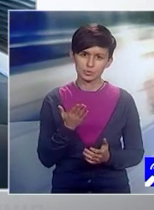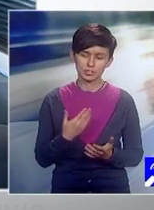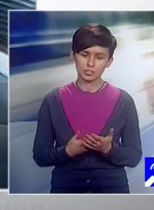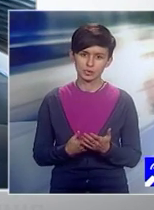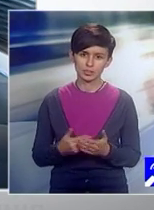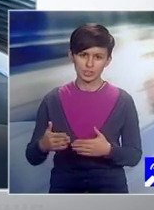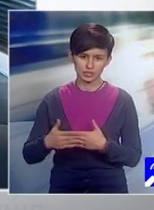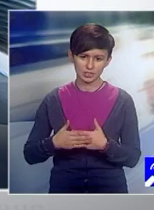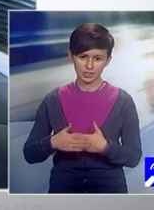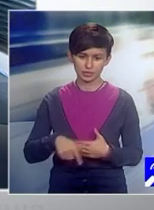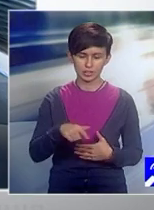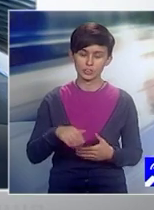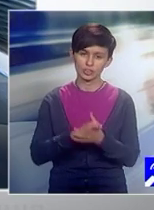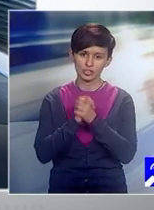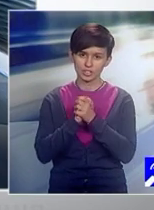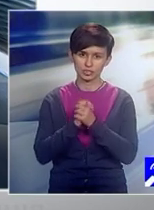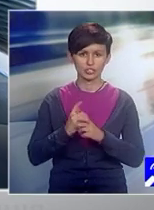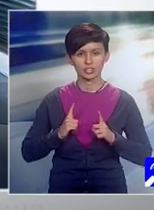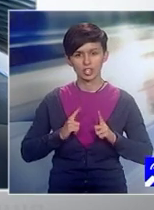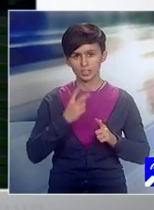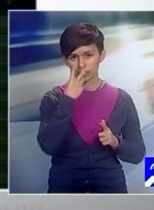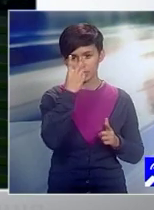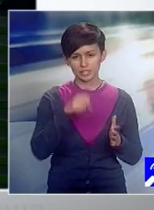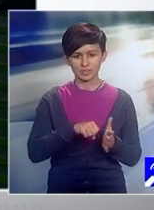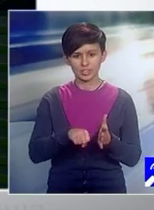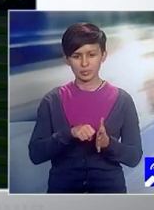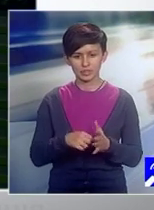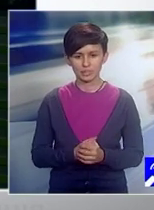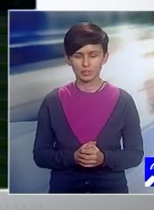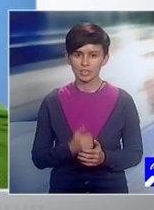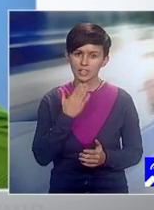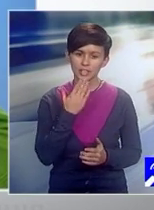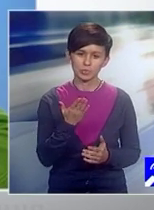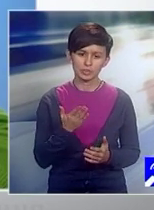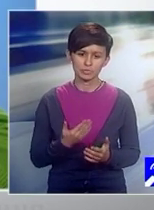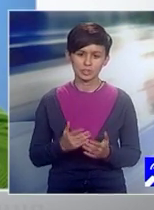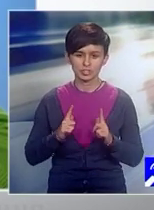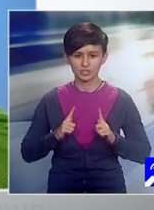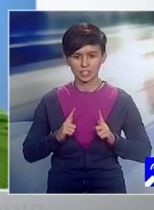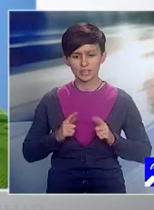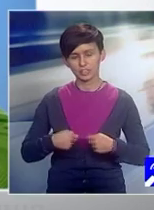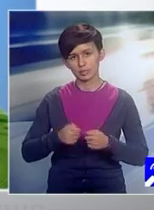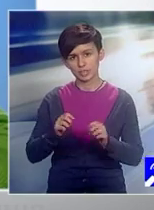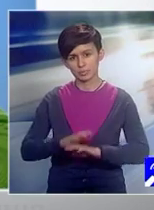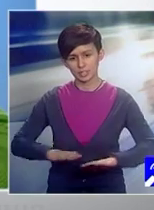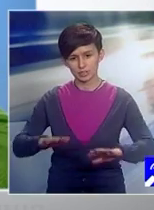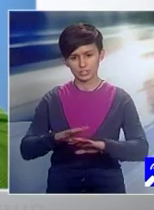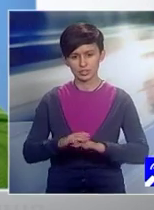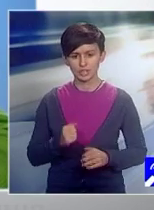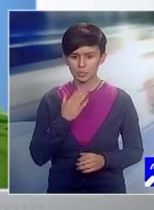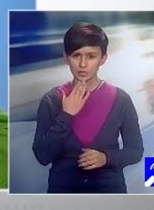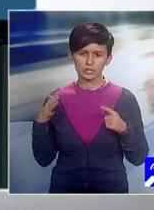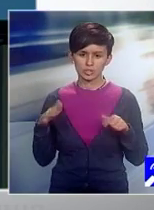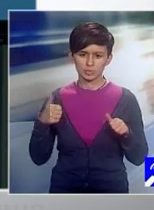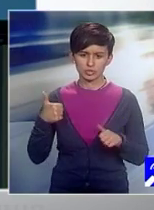mult succes, așteptăm să vedem filmul. Vai, mulțumesc foarte mult și vă aștept pe toți cu drag. Și felicitări încă o dată. Mulțumesc tare mult,